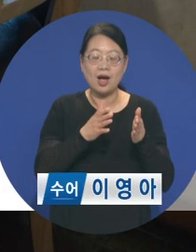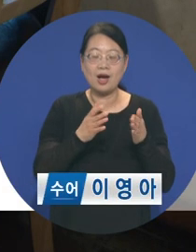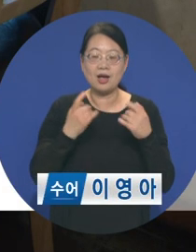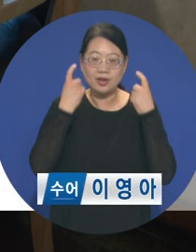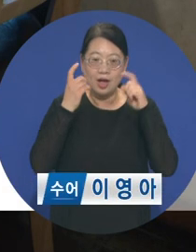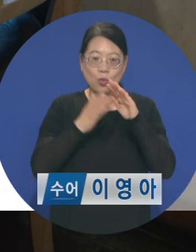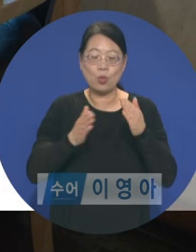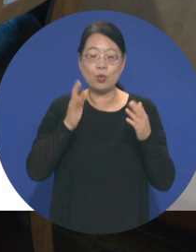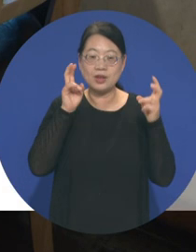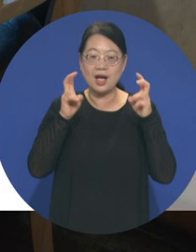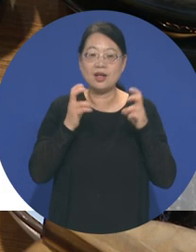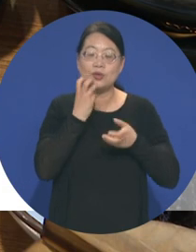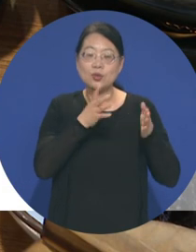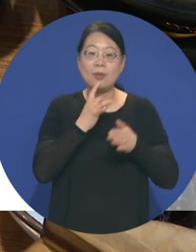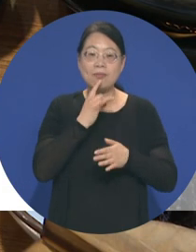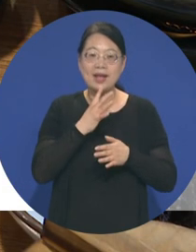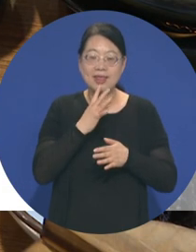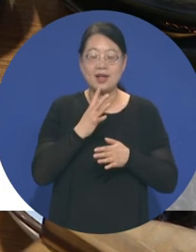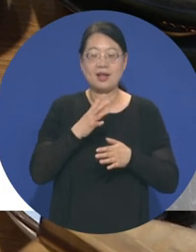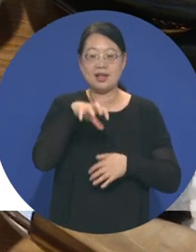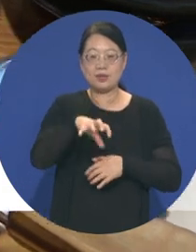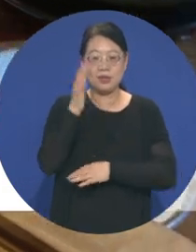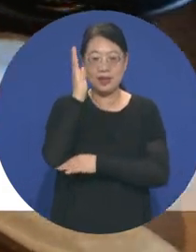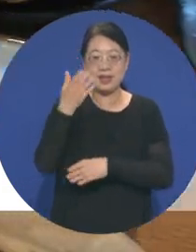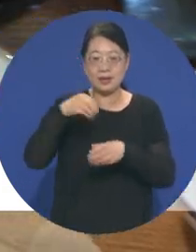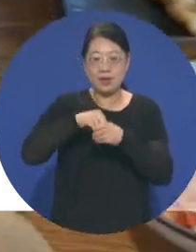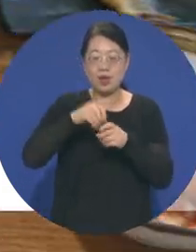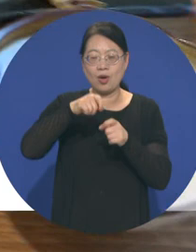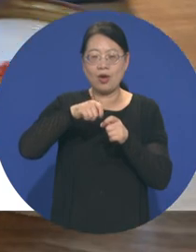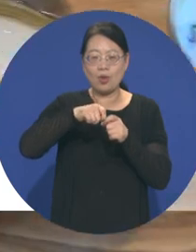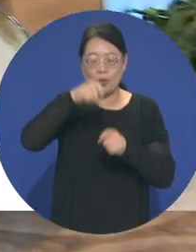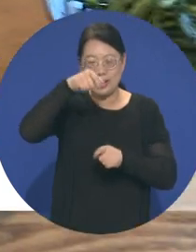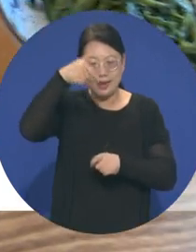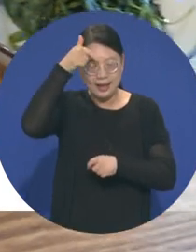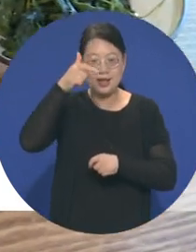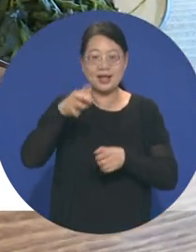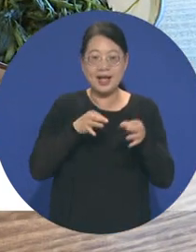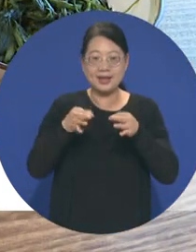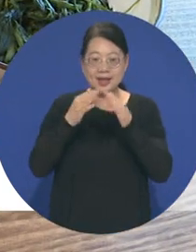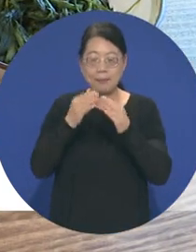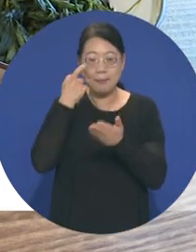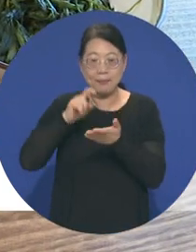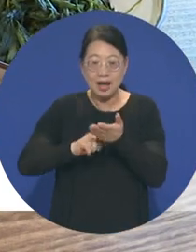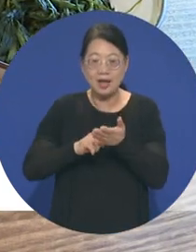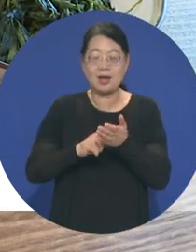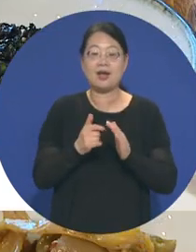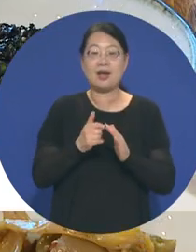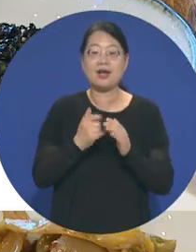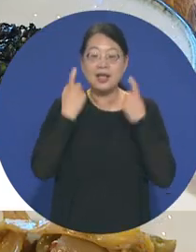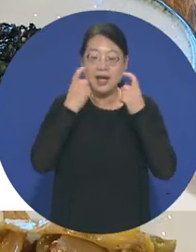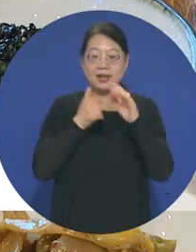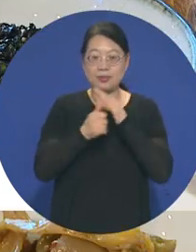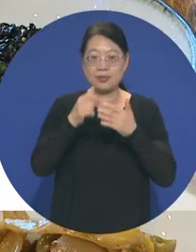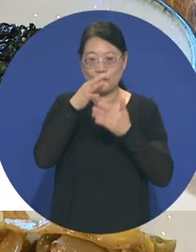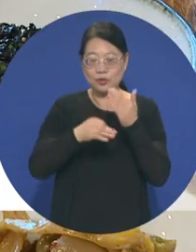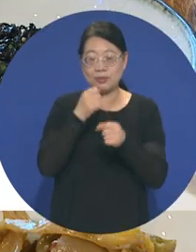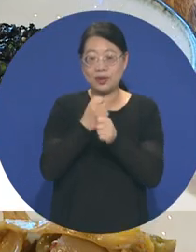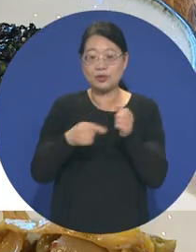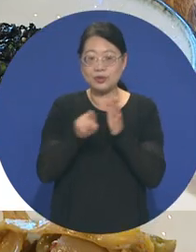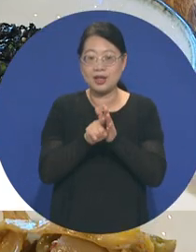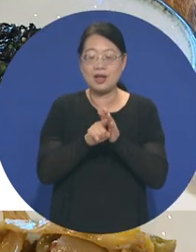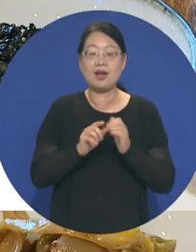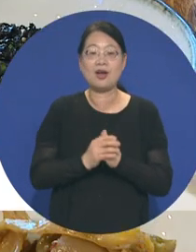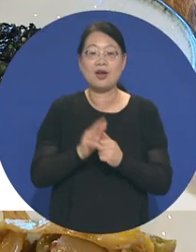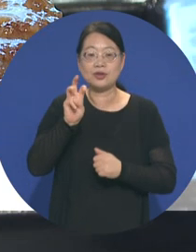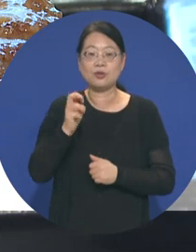경기도와 경기관광공사가 경기도만의 정서와 이야기가 담긴 오래된 가게를 발굴하고 관광의 대표 콘텐츠를 육성하기 위해 경기